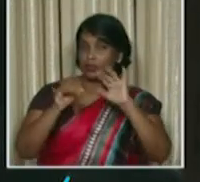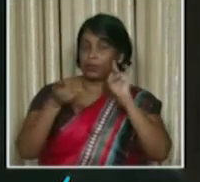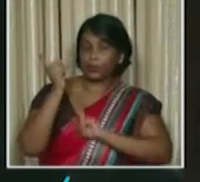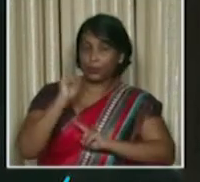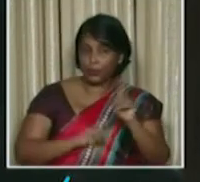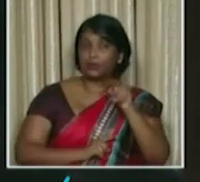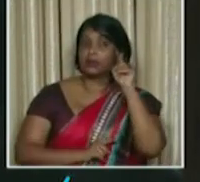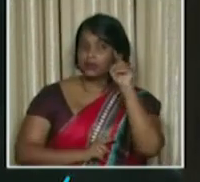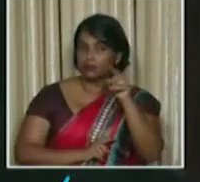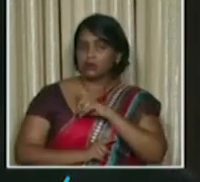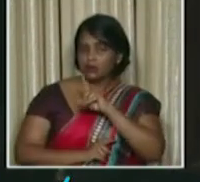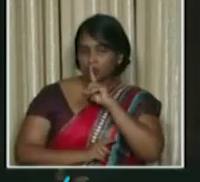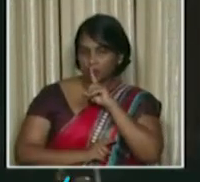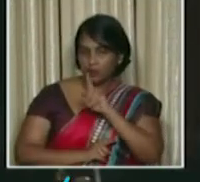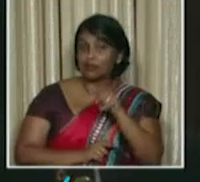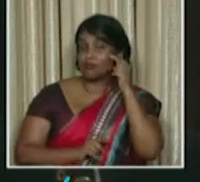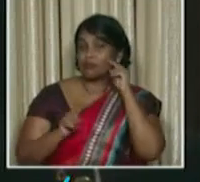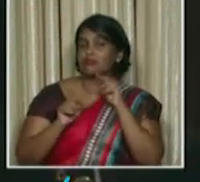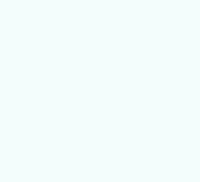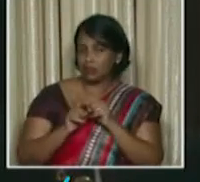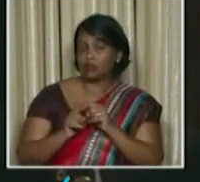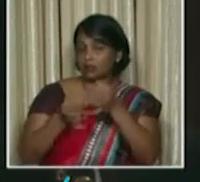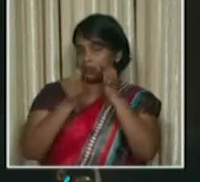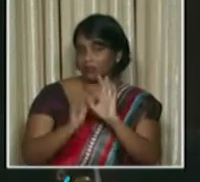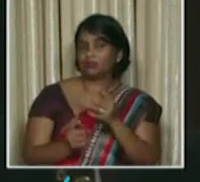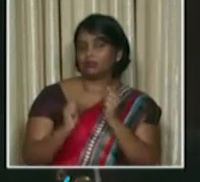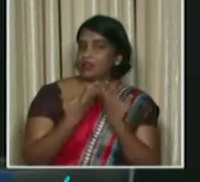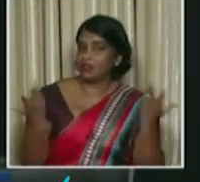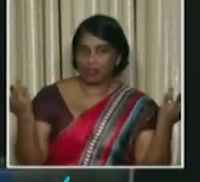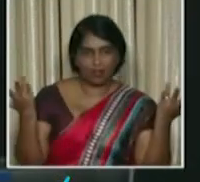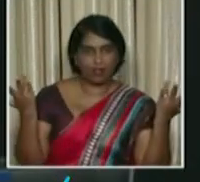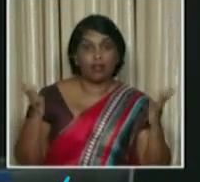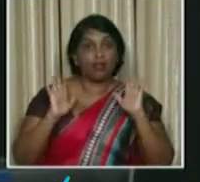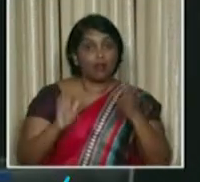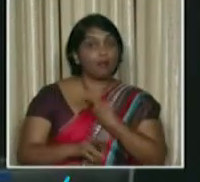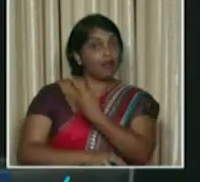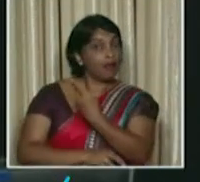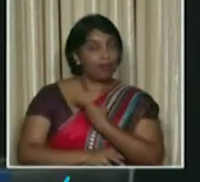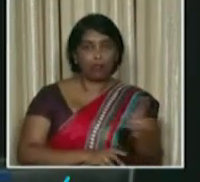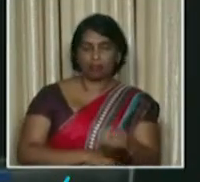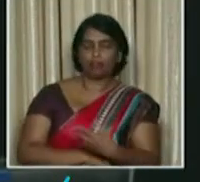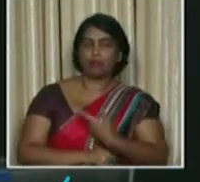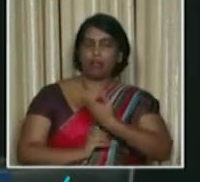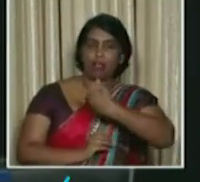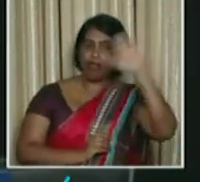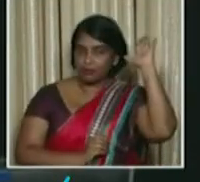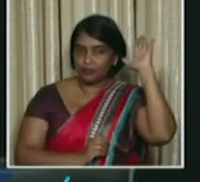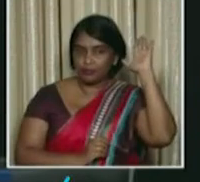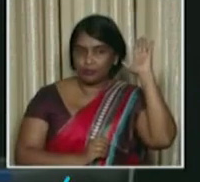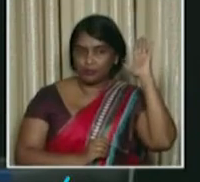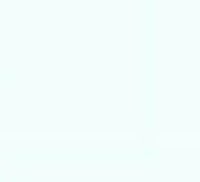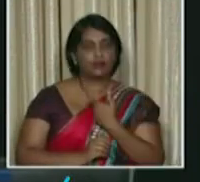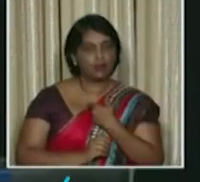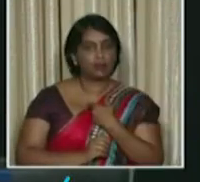පිළිබඳව ඔබතුමාගෙන් ඉල්ලනවා මේ පිළිබඳව ඔබතුමා විධිමත් කටයුත්තක් කරන්න කියලා. හැබැයි අපි දෙන්නට එදාම පරීක්ෂණය දීලා අපි එළියටත් දැම්මා.